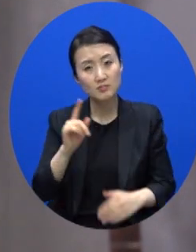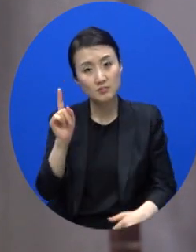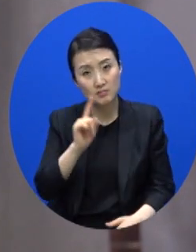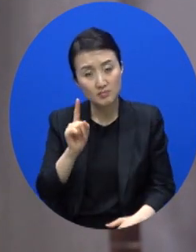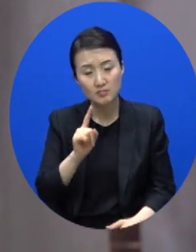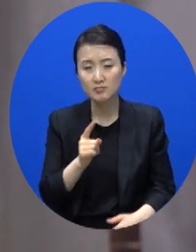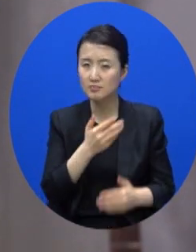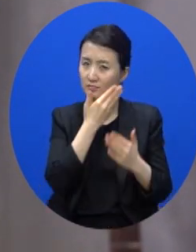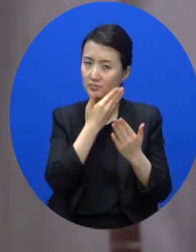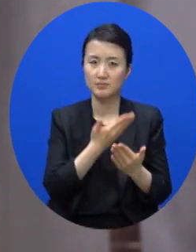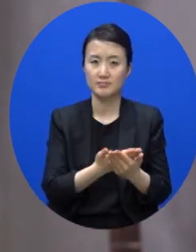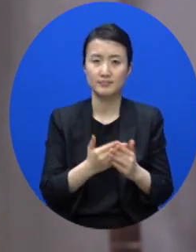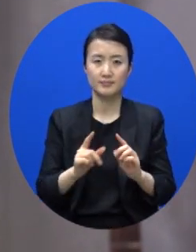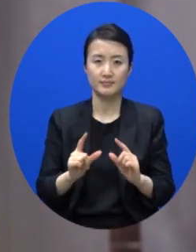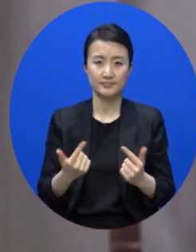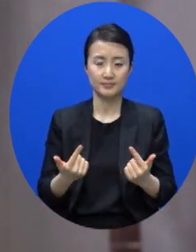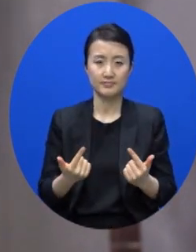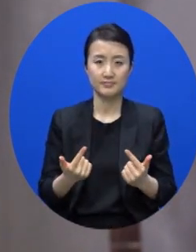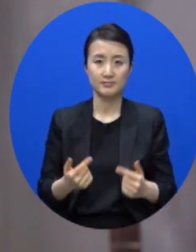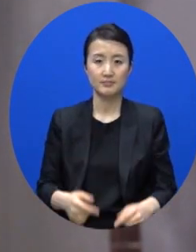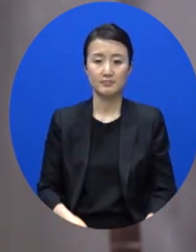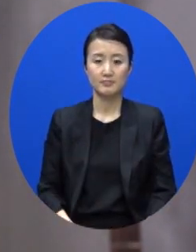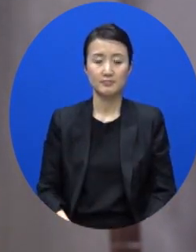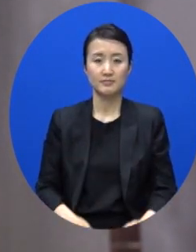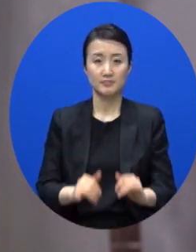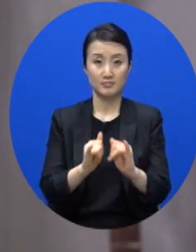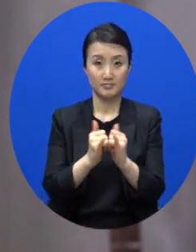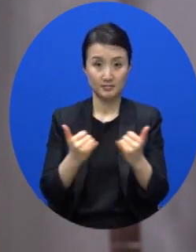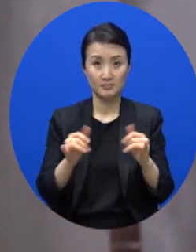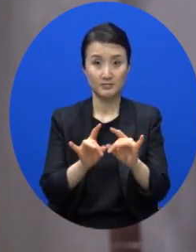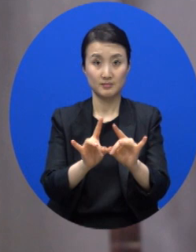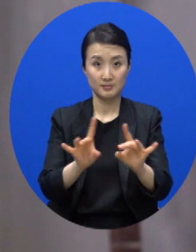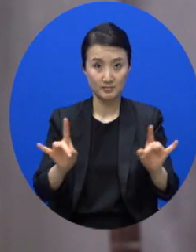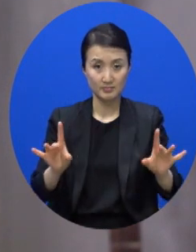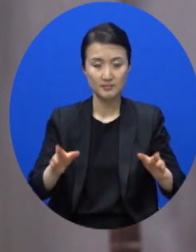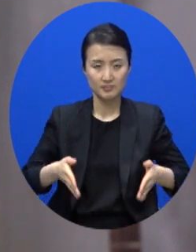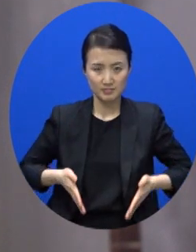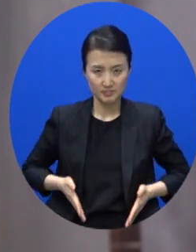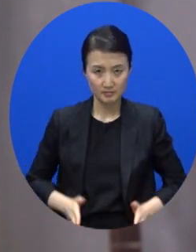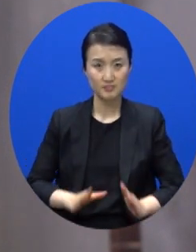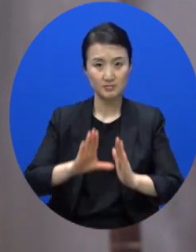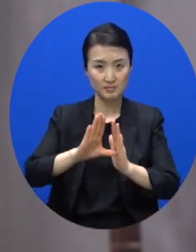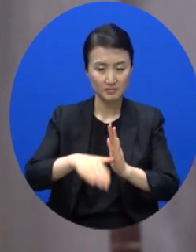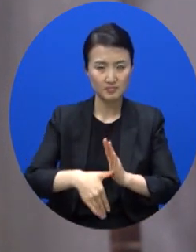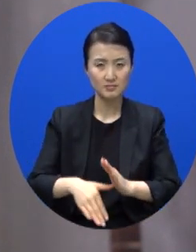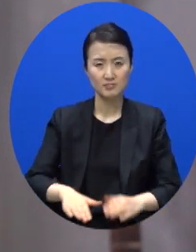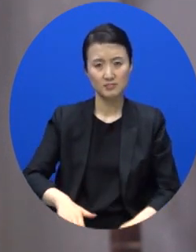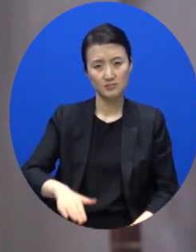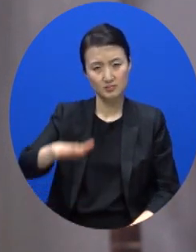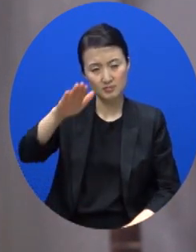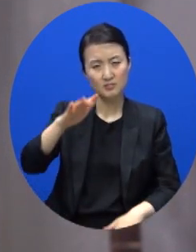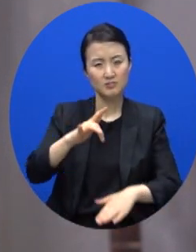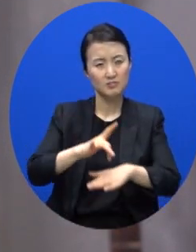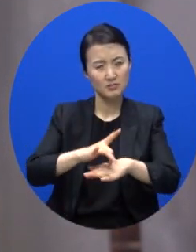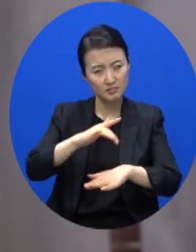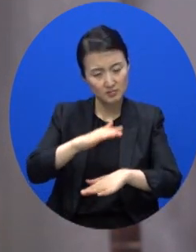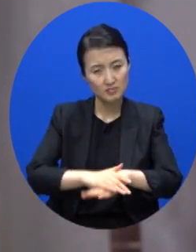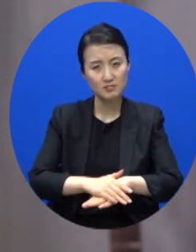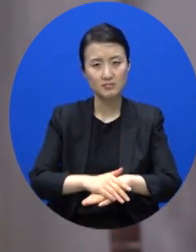아니고 그 사람마다 태어날 때 타고난 소질이 다